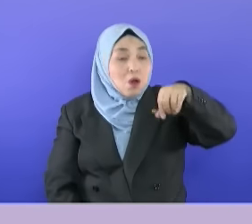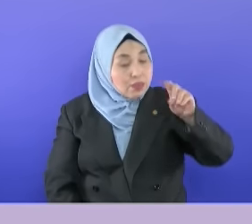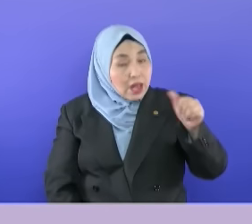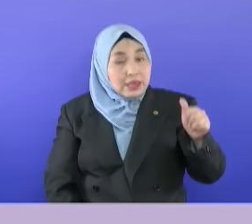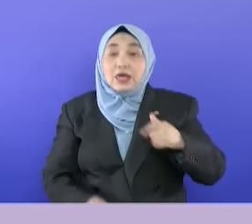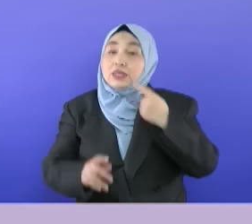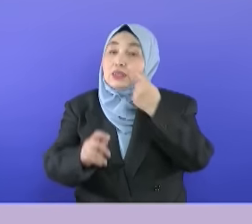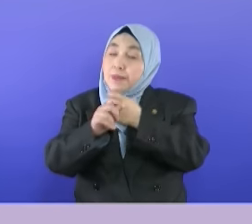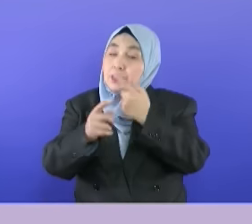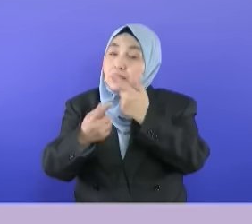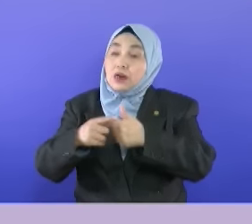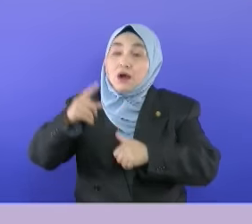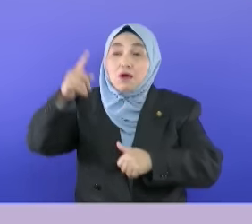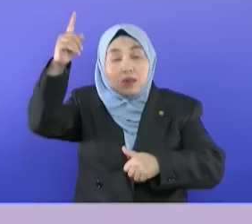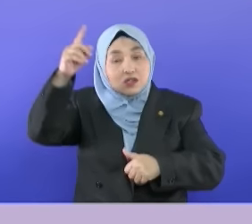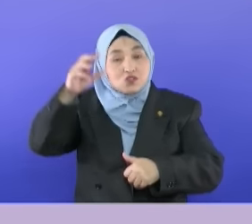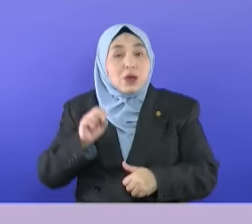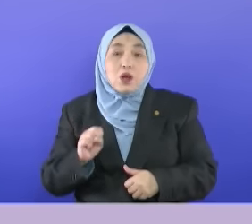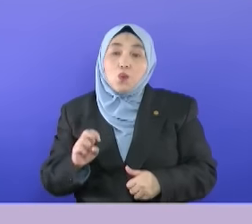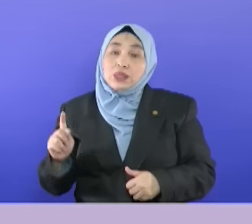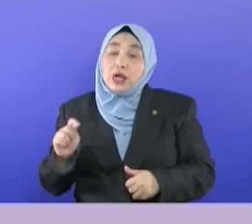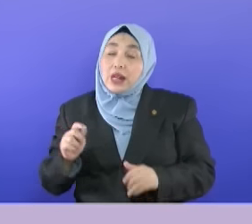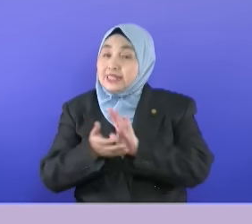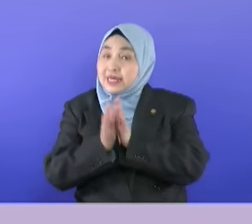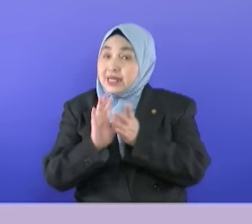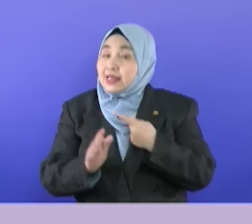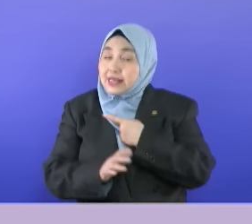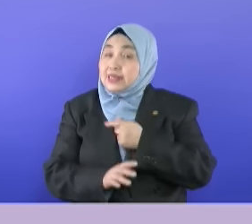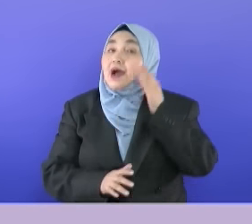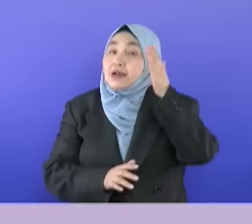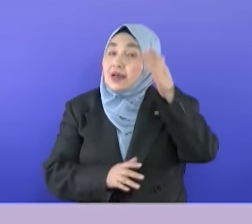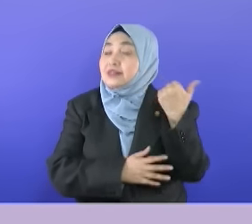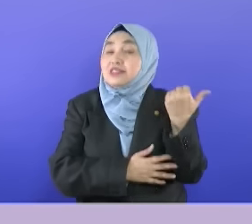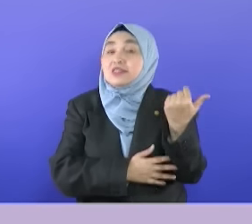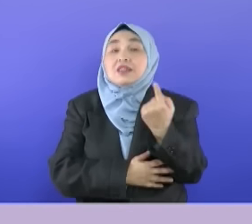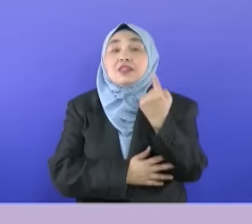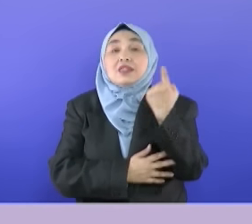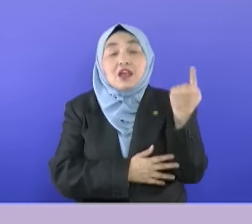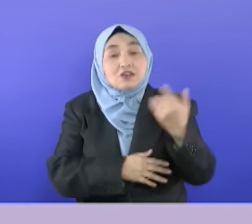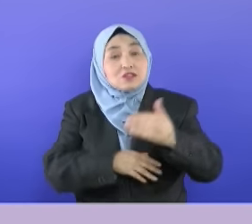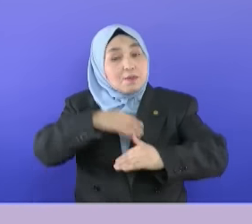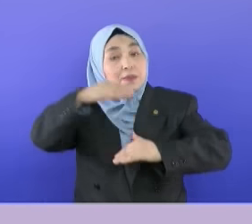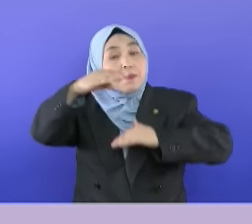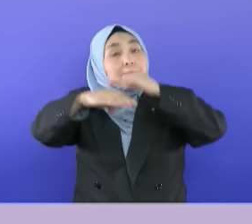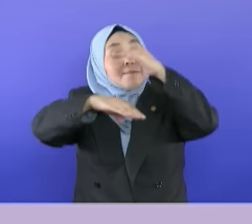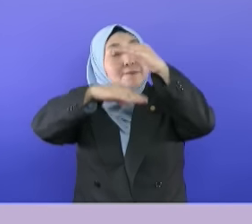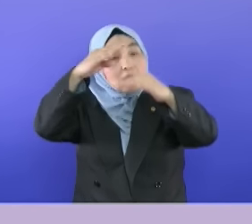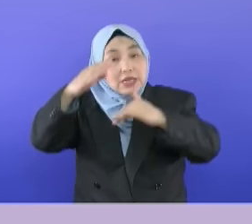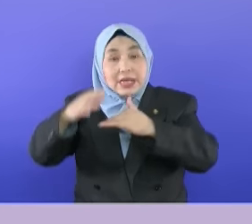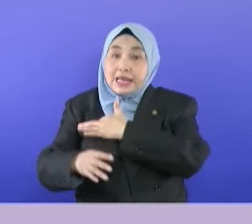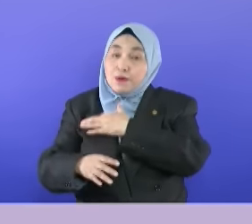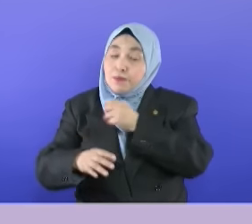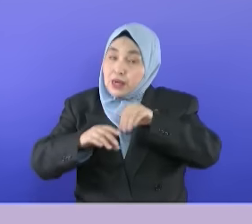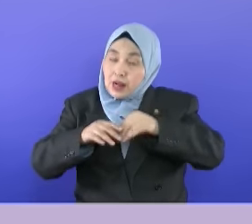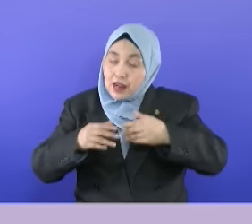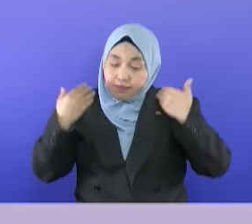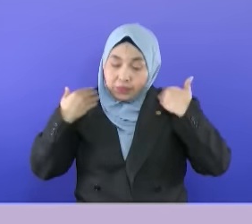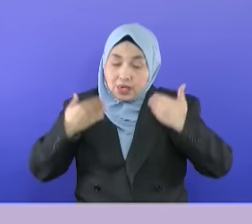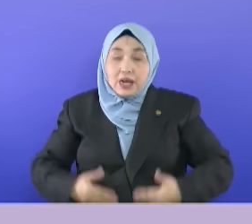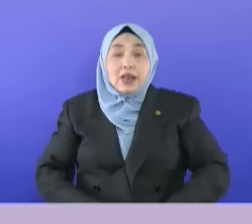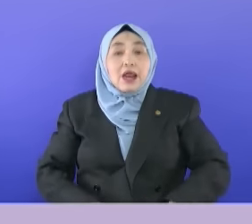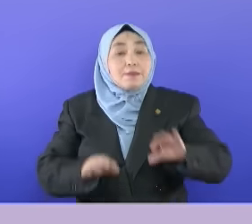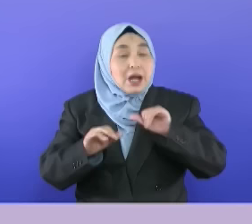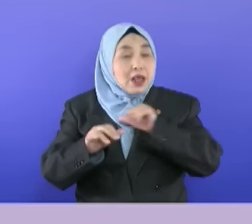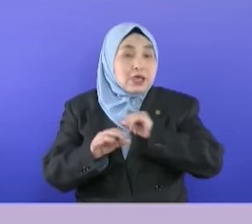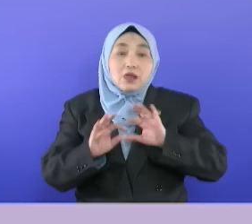ketentuan daripada Allah Subhanahu Wa Ta'ala jadi kita akan senantiasa membina Iman ini dalam diri kita dalam dalam ahli